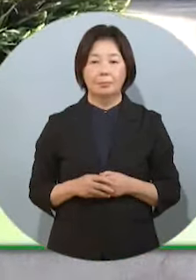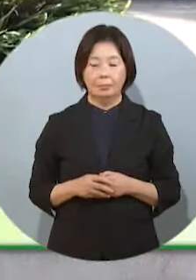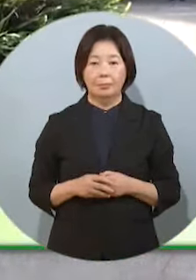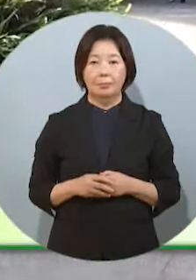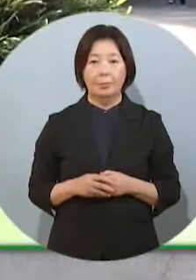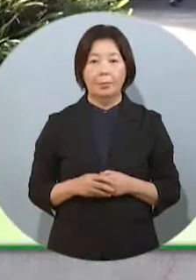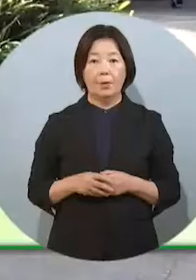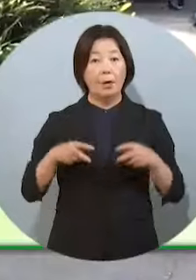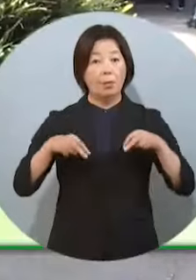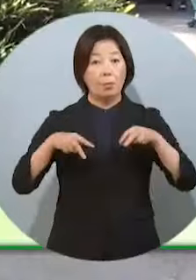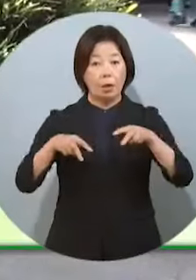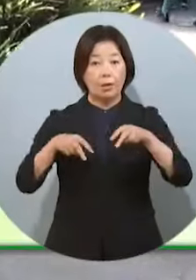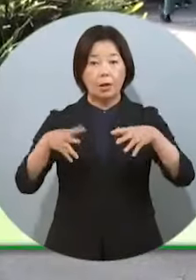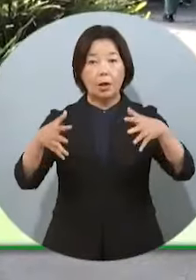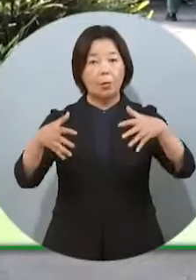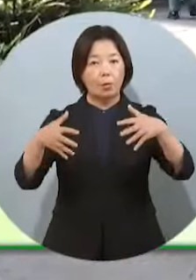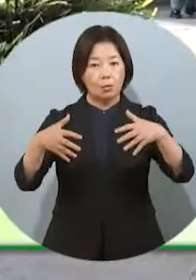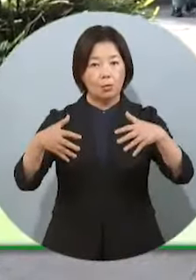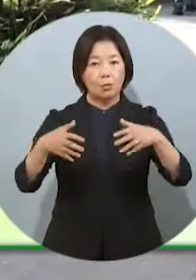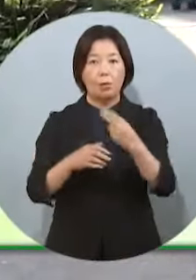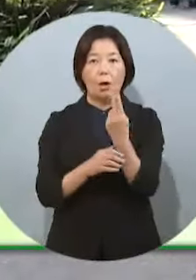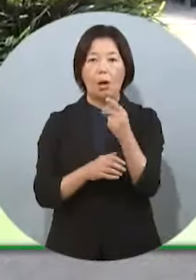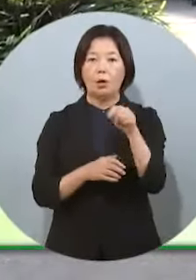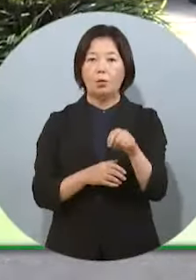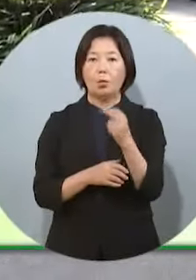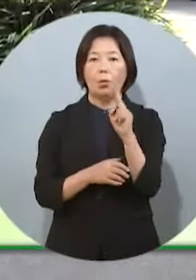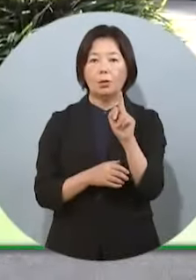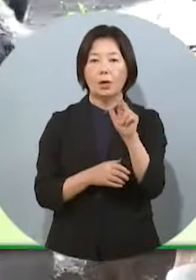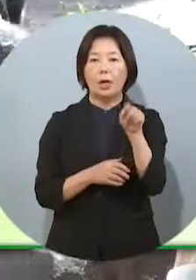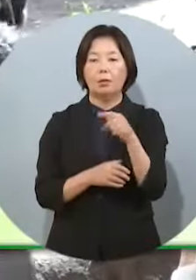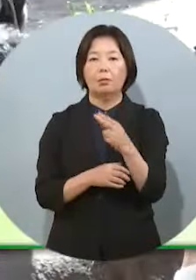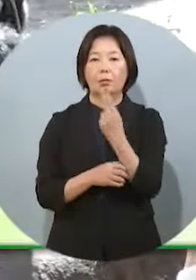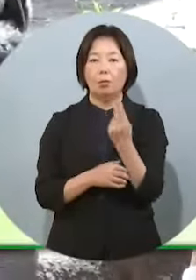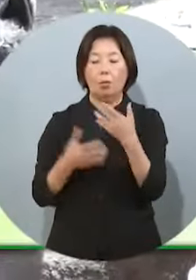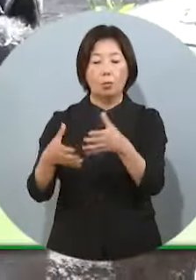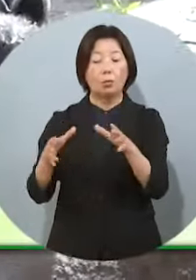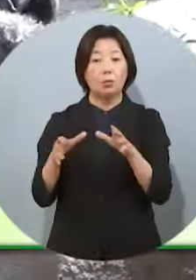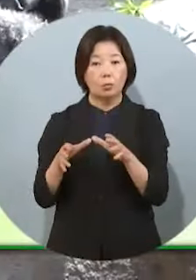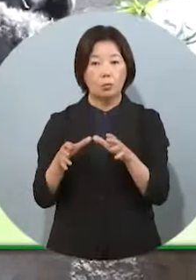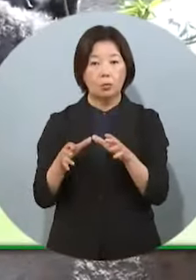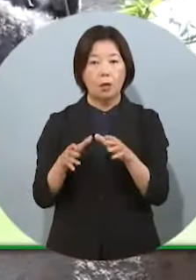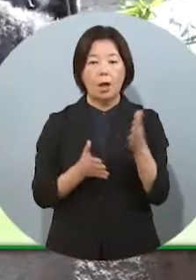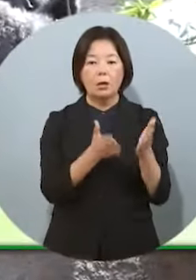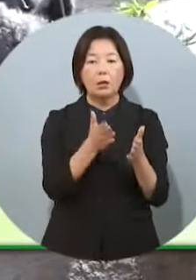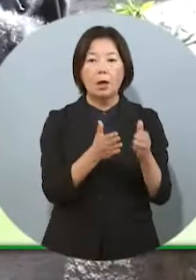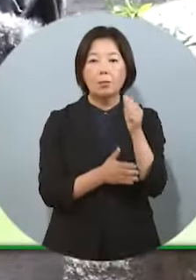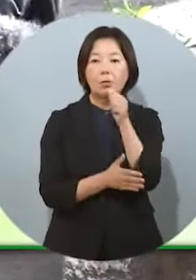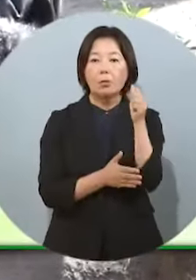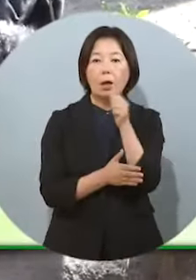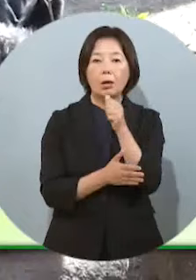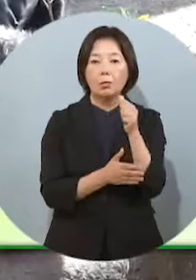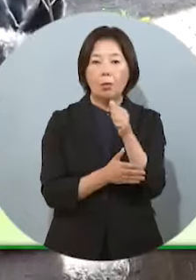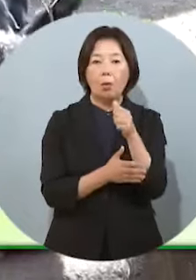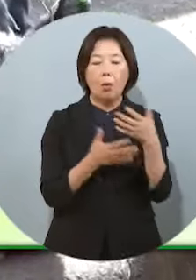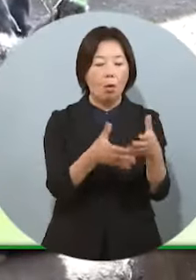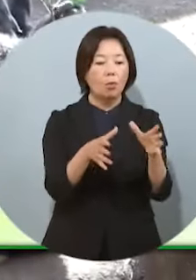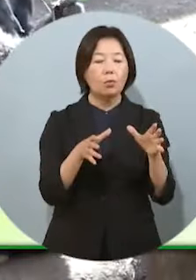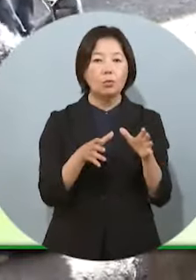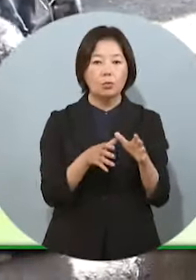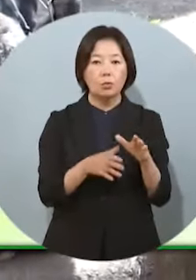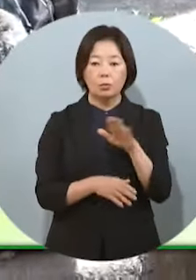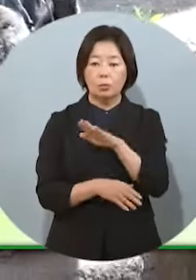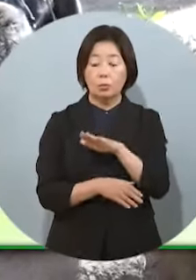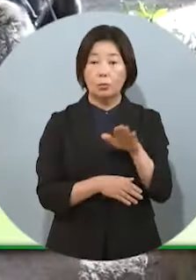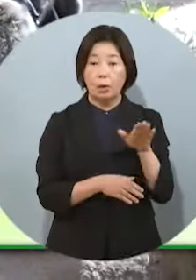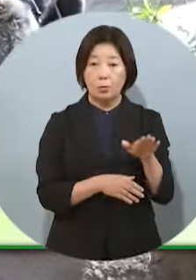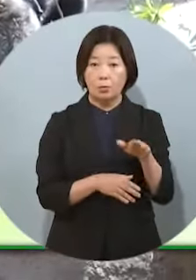募集しているのは、ドーセントグループとサービスガイドグループの2つのボランティアグループのメンバ